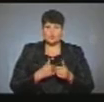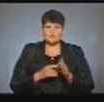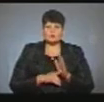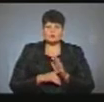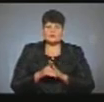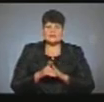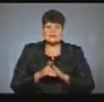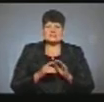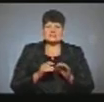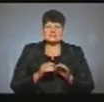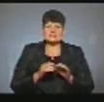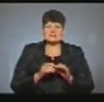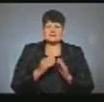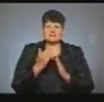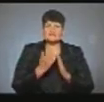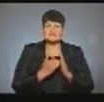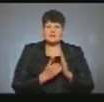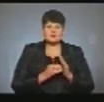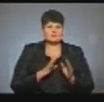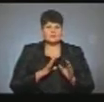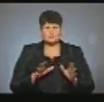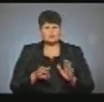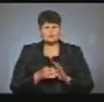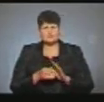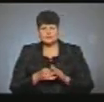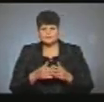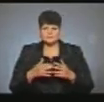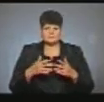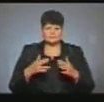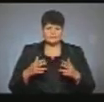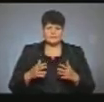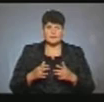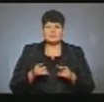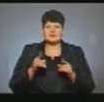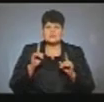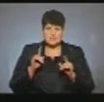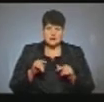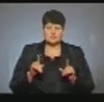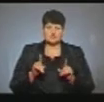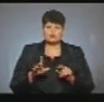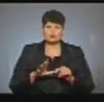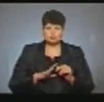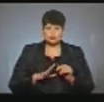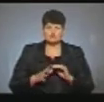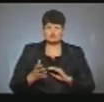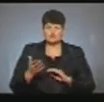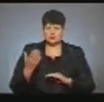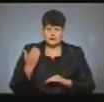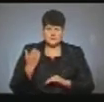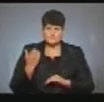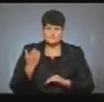започаткувати схему, щоб не було корупційних елементів і так далі, тому що ми знаємо, що були певні